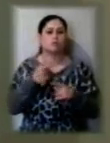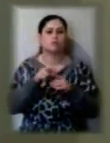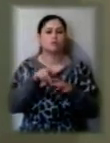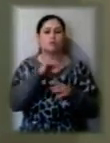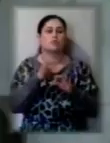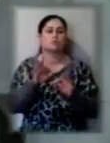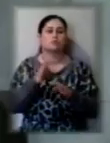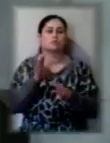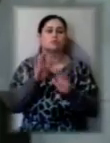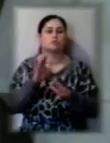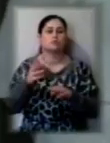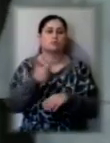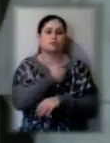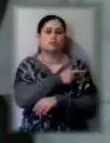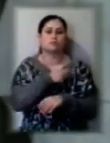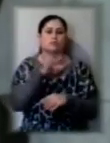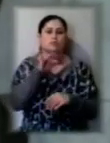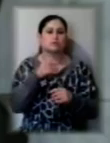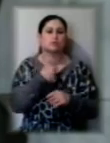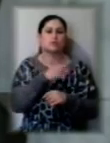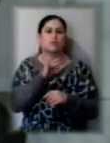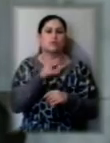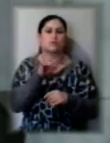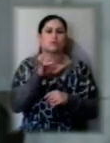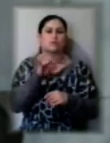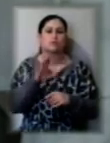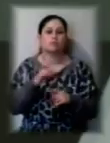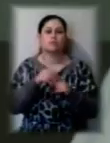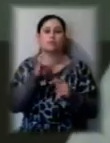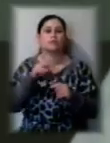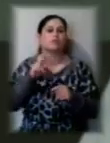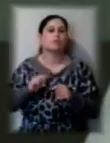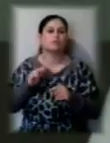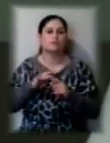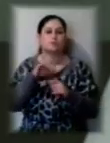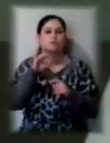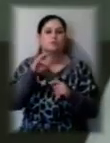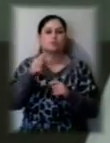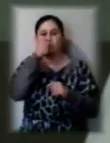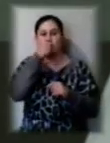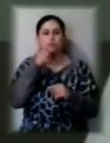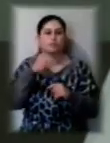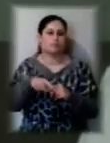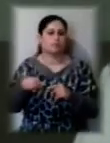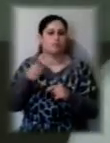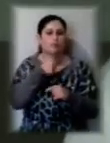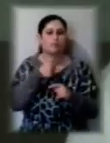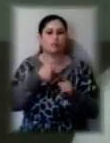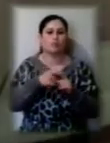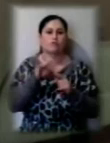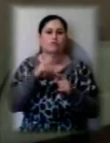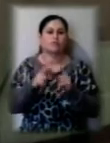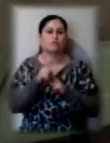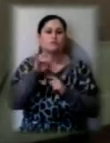зі стаціонарної допомоги Євгеній Миронов. Функціонують вони із січня цього року. З квітня, каже, почали звітувати до Національної